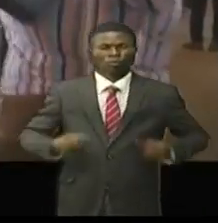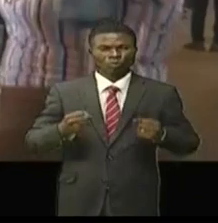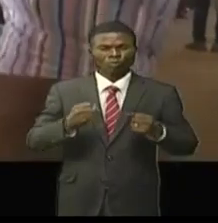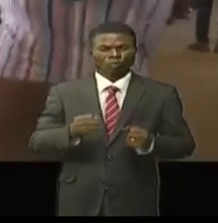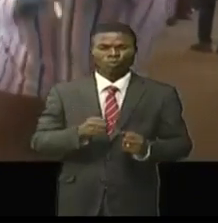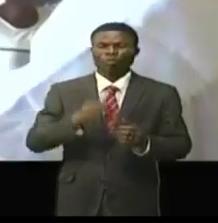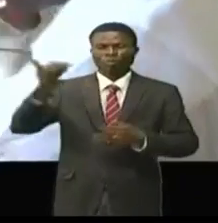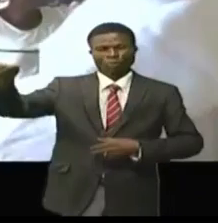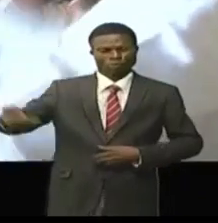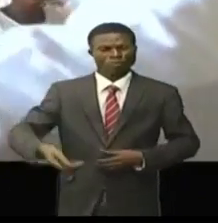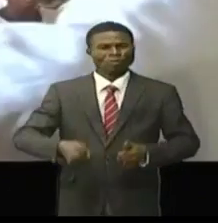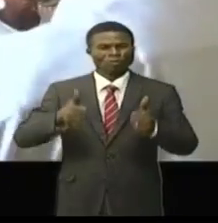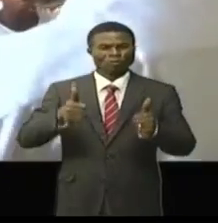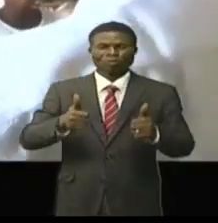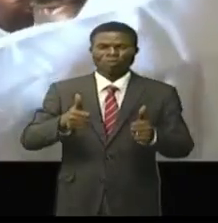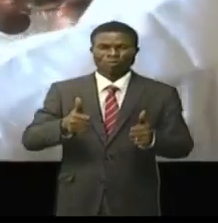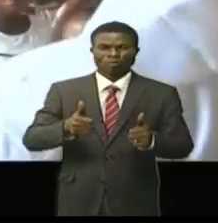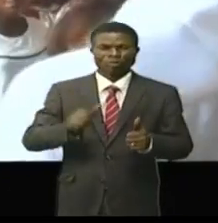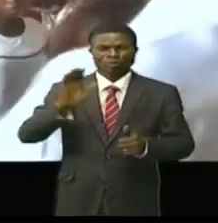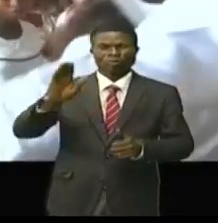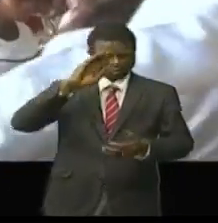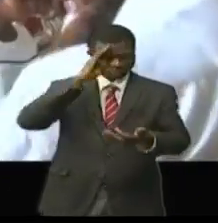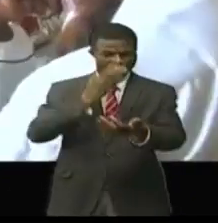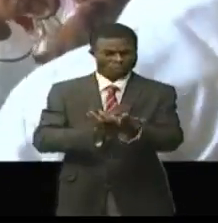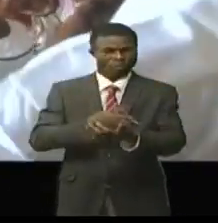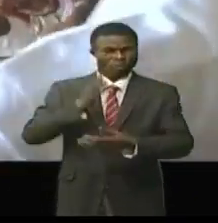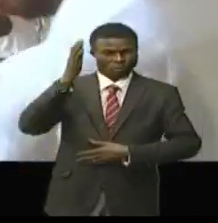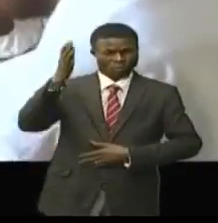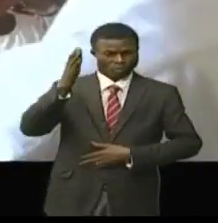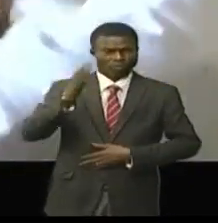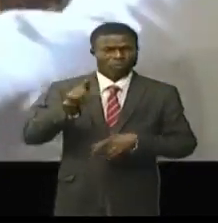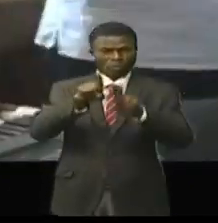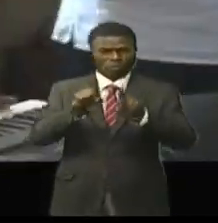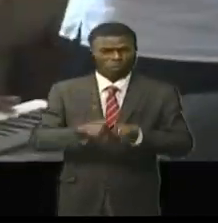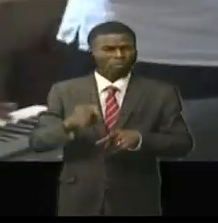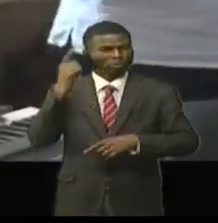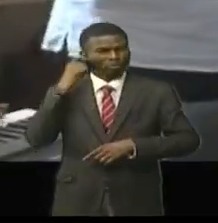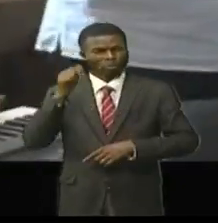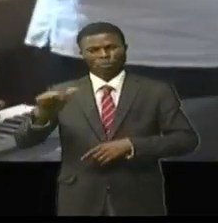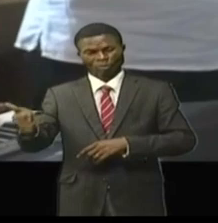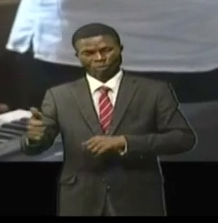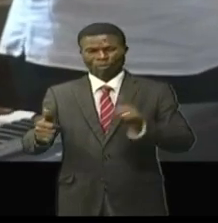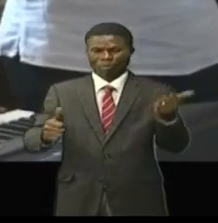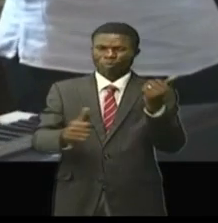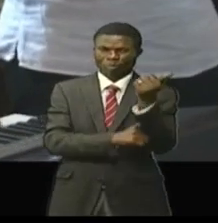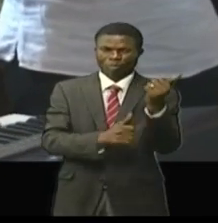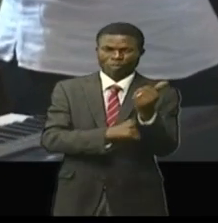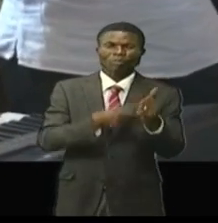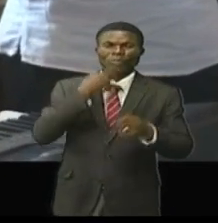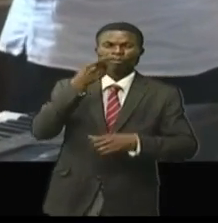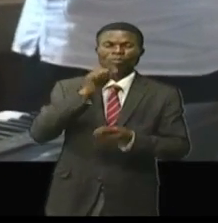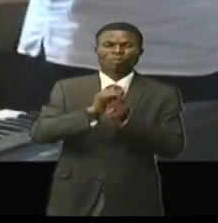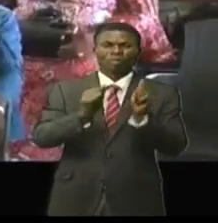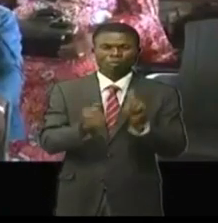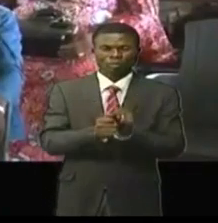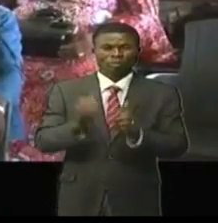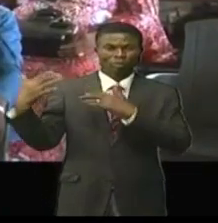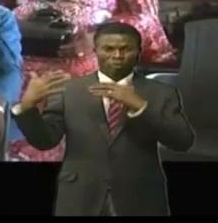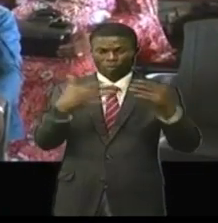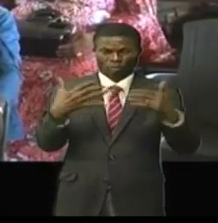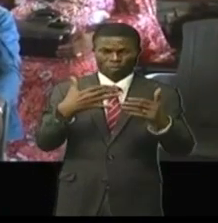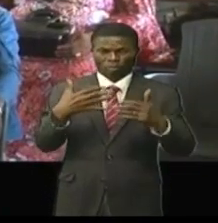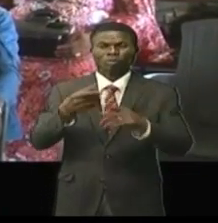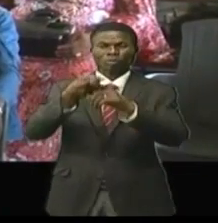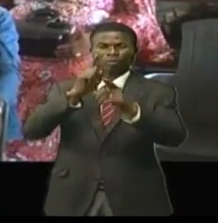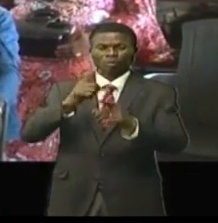réservé un accueil délirant à leur progéniture qui a profité pour écouter les uns et les autres avant d'évoquer la situation de la guerre nous imposée